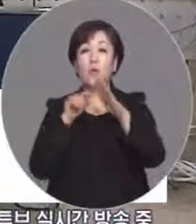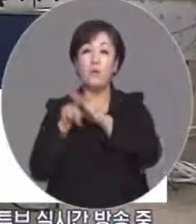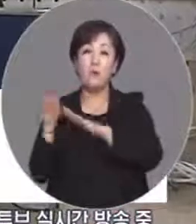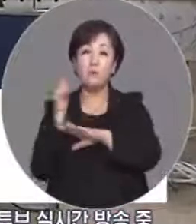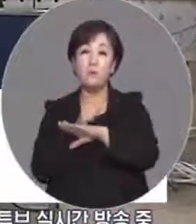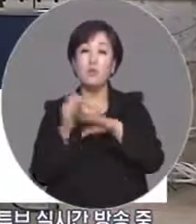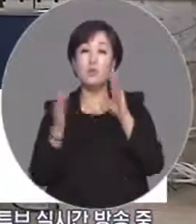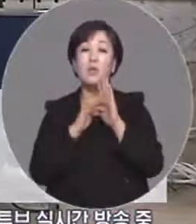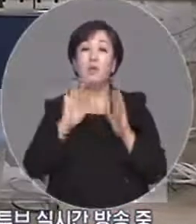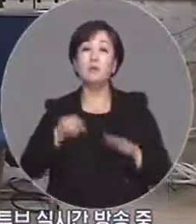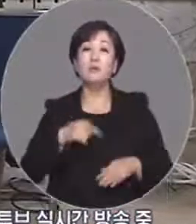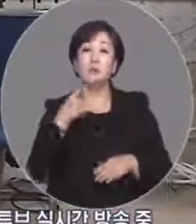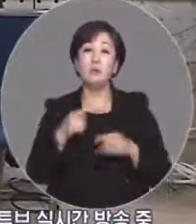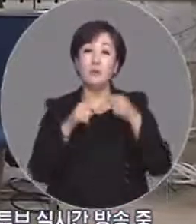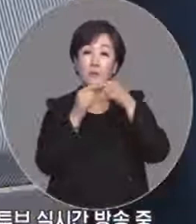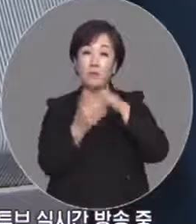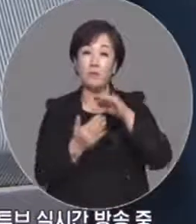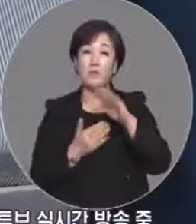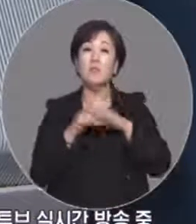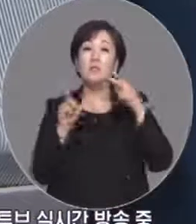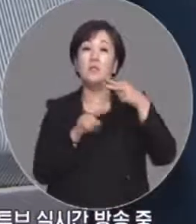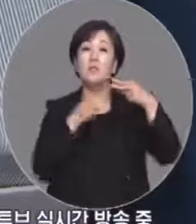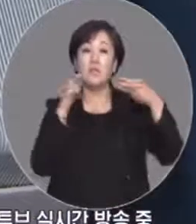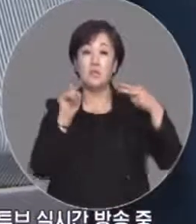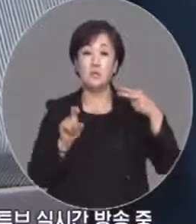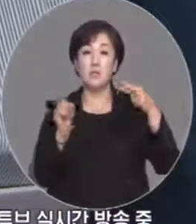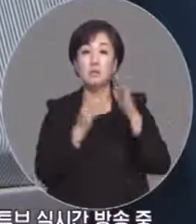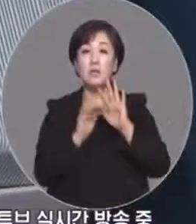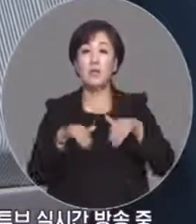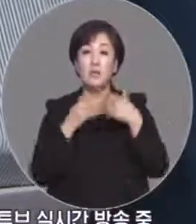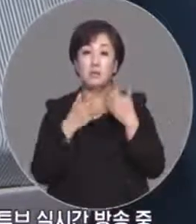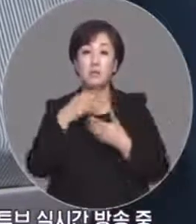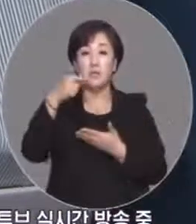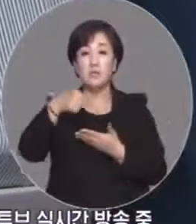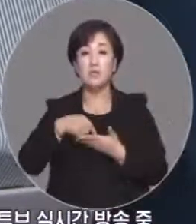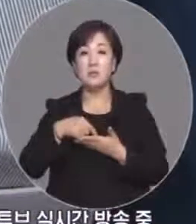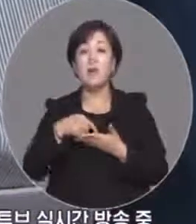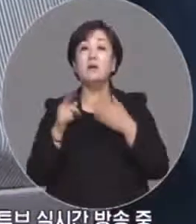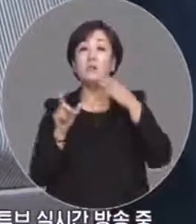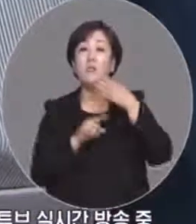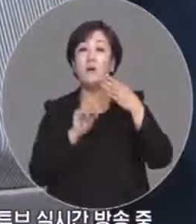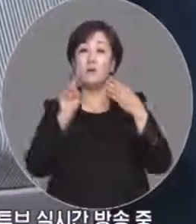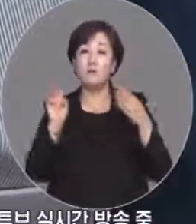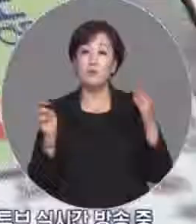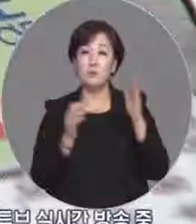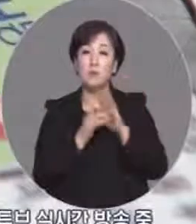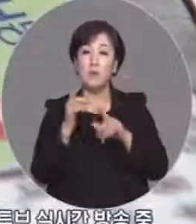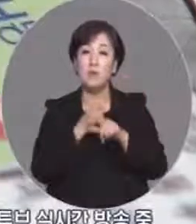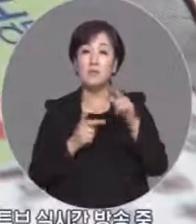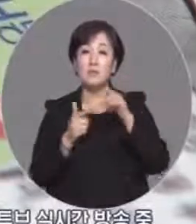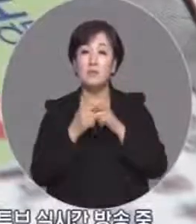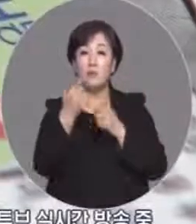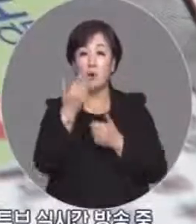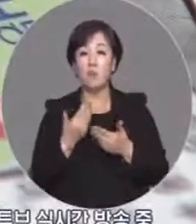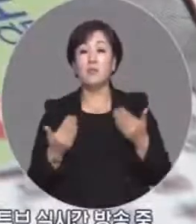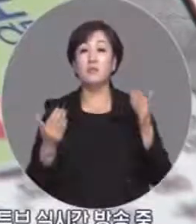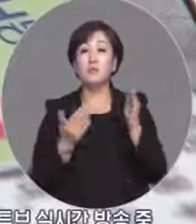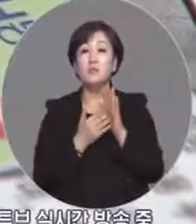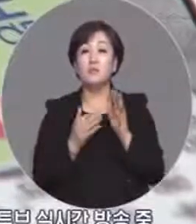행정복지센터를 방문해 설 연휴 전인 2월 10일까지 신청해 우선 받거나 4월 30일까지도 받을 수 있습니다.